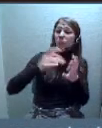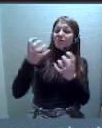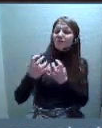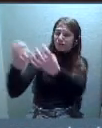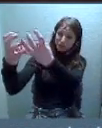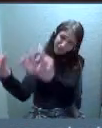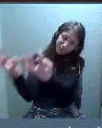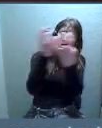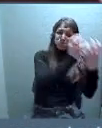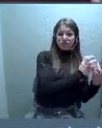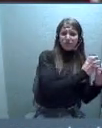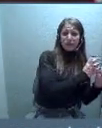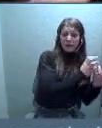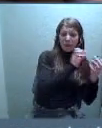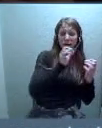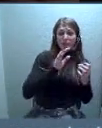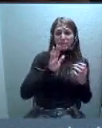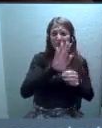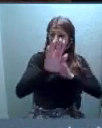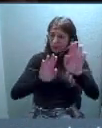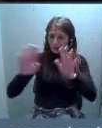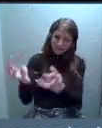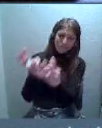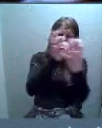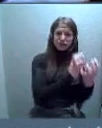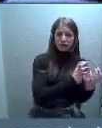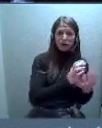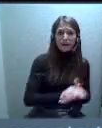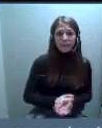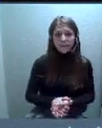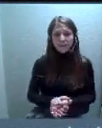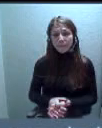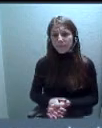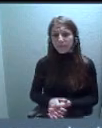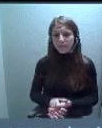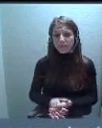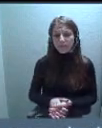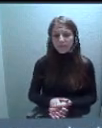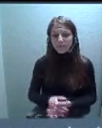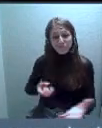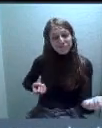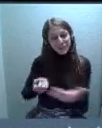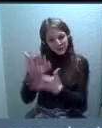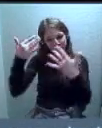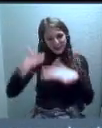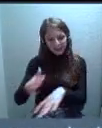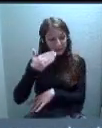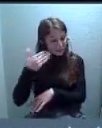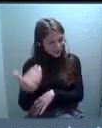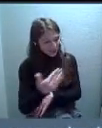vos particularités, vos singularités. Le message est passé. Donc le message est passé. Merci, j'allais vous le proposer.